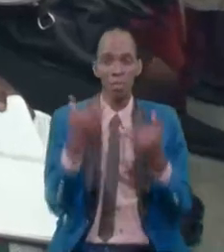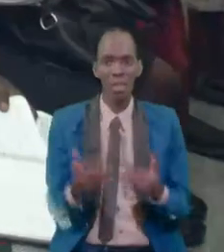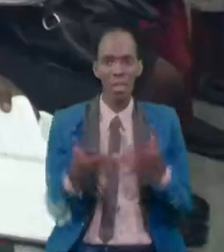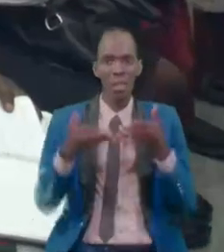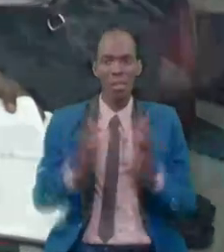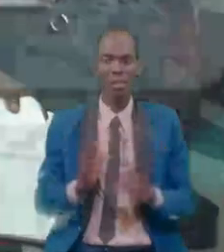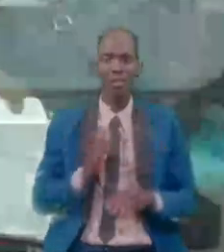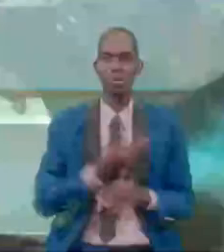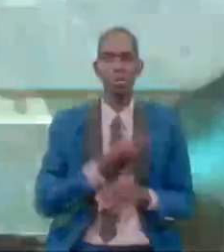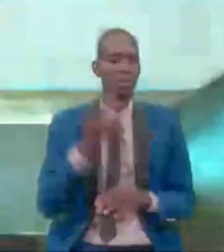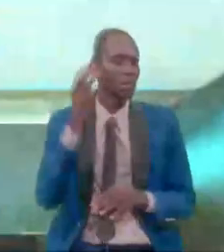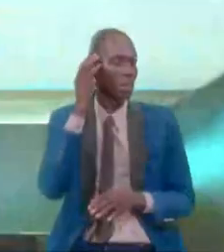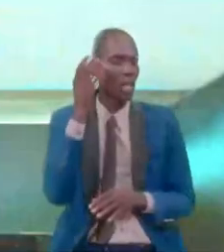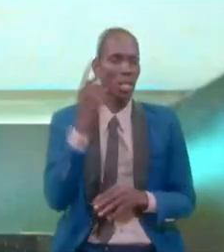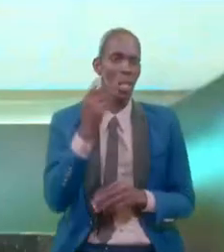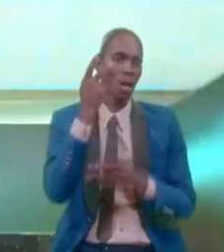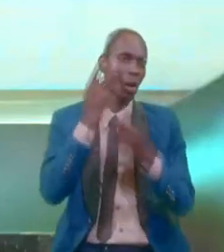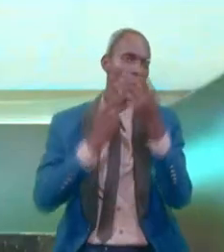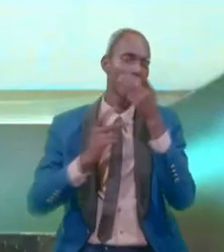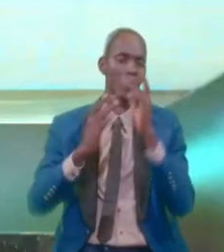Écoutons maintenant le prophète Christ,